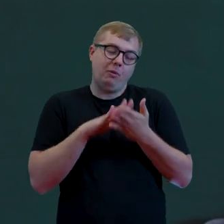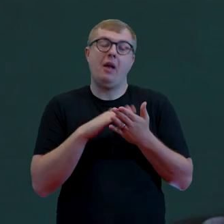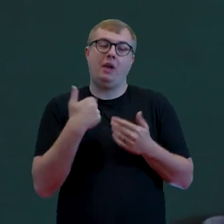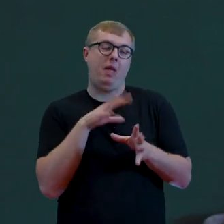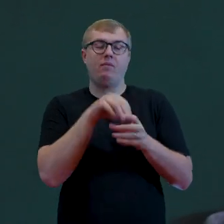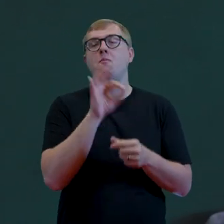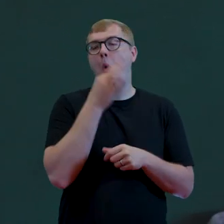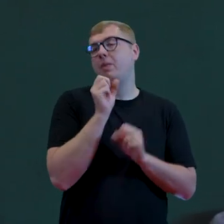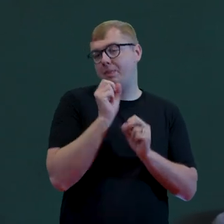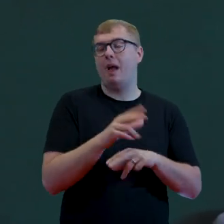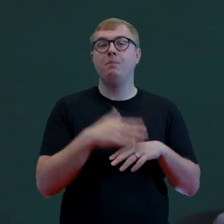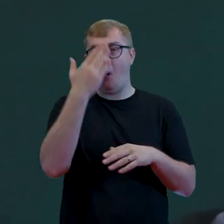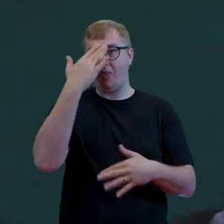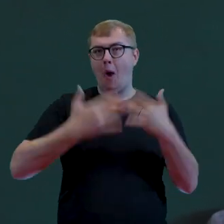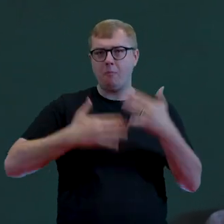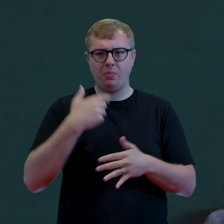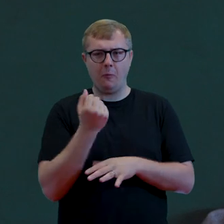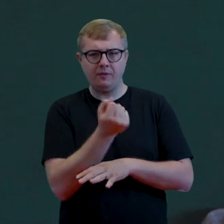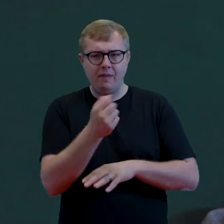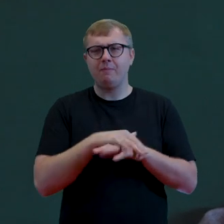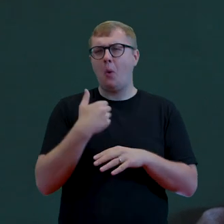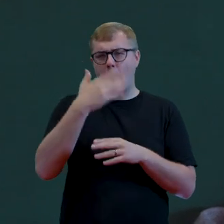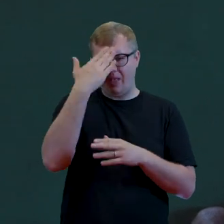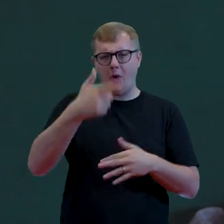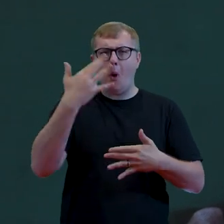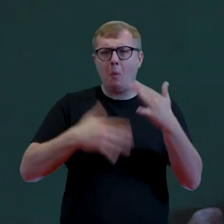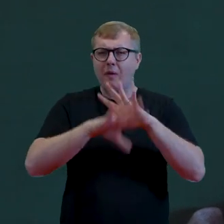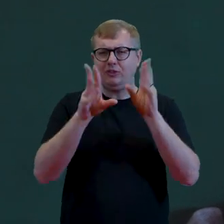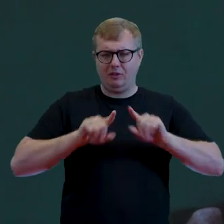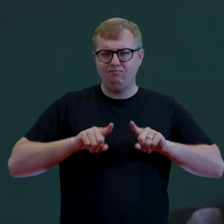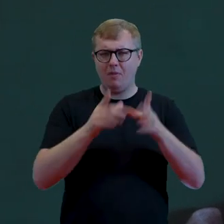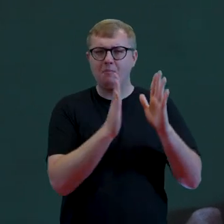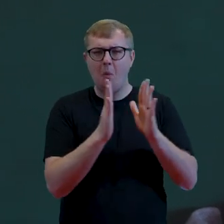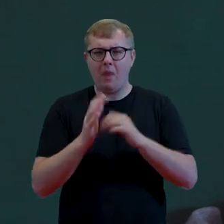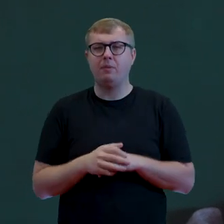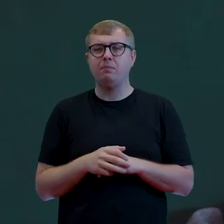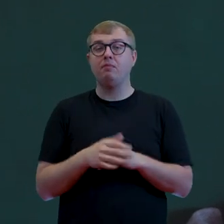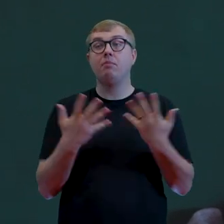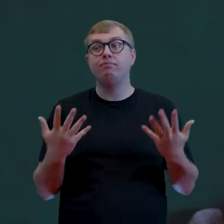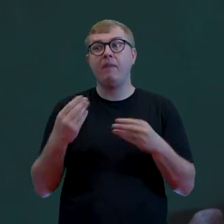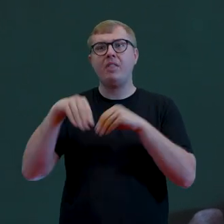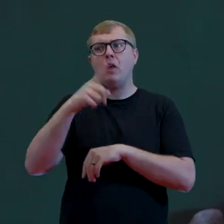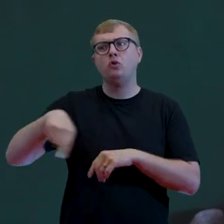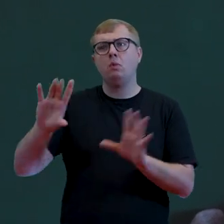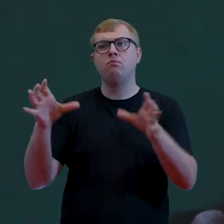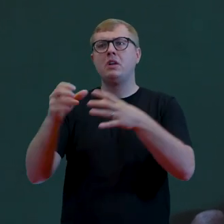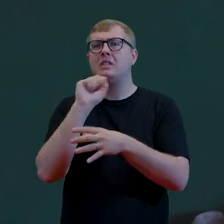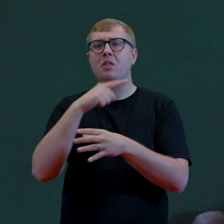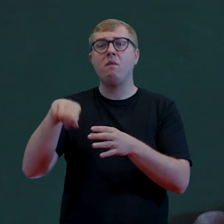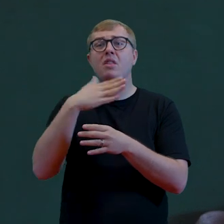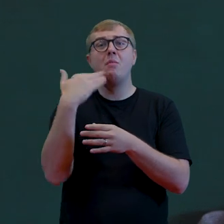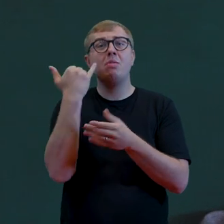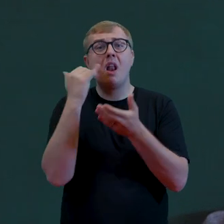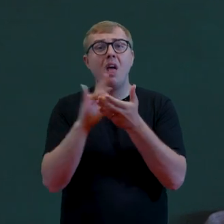do młodszych umie obsługiwać komputer i umie sobie w tym komputerze wszystko zorganizować a większość seniorów niestety nie ma